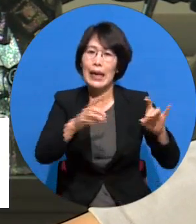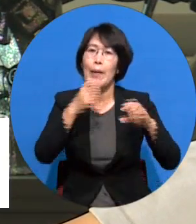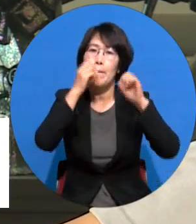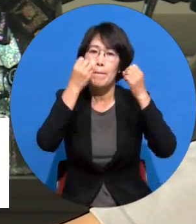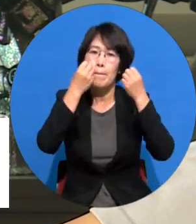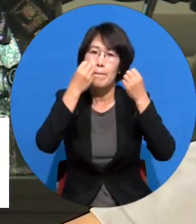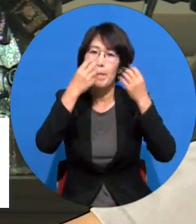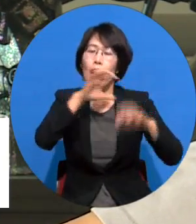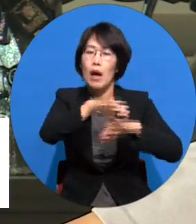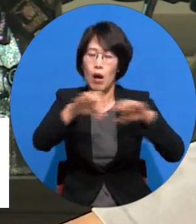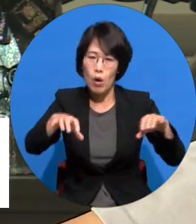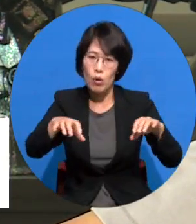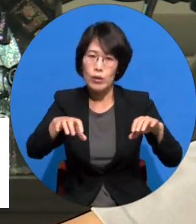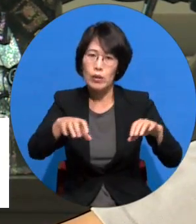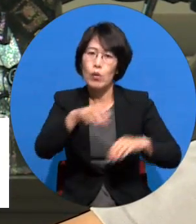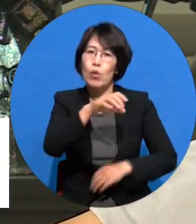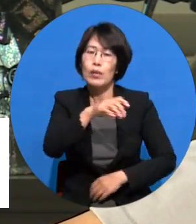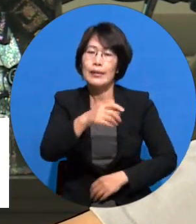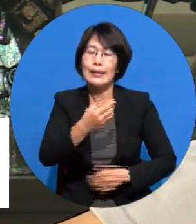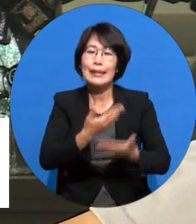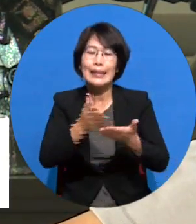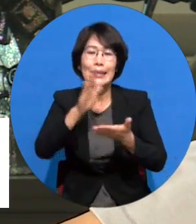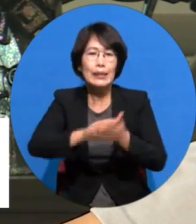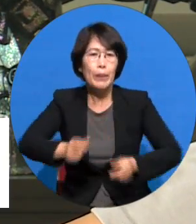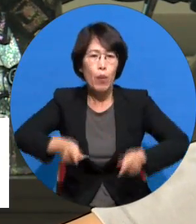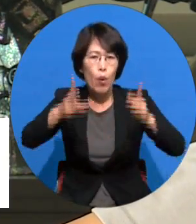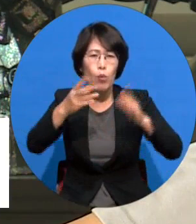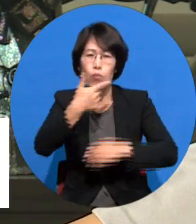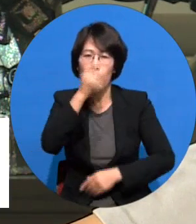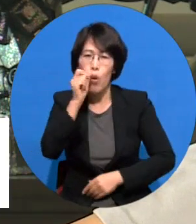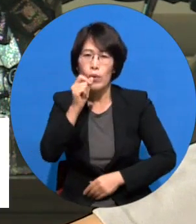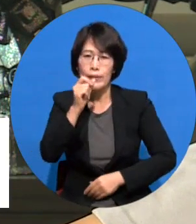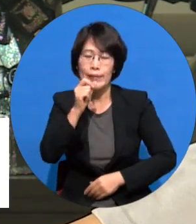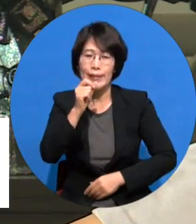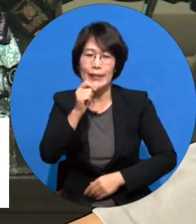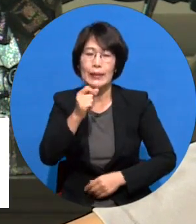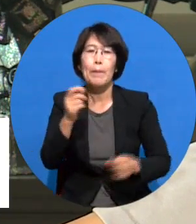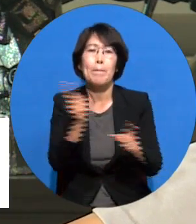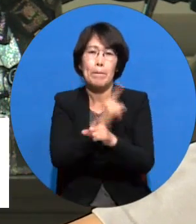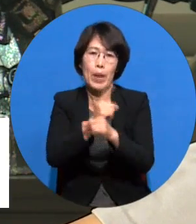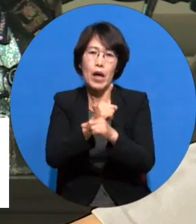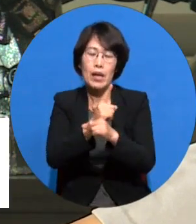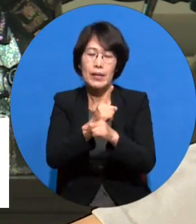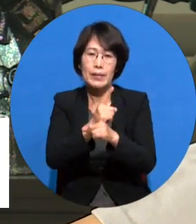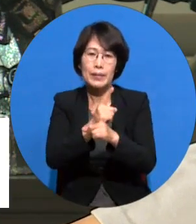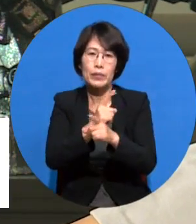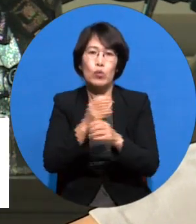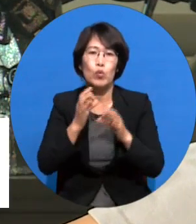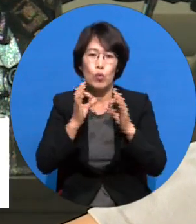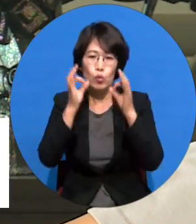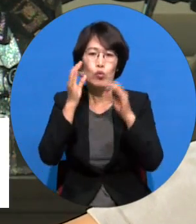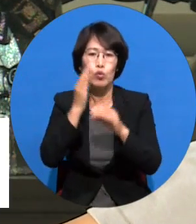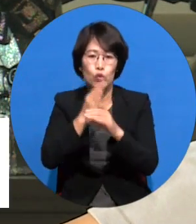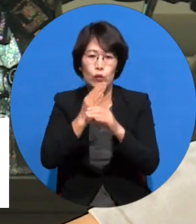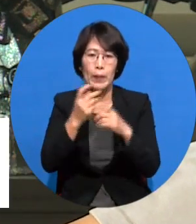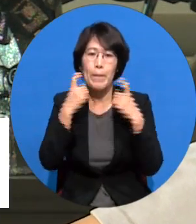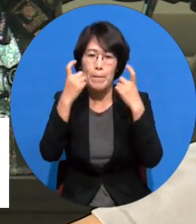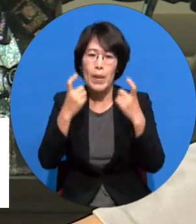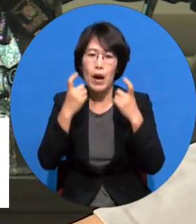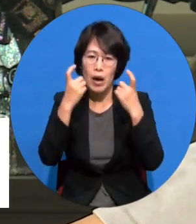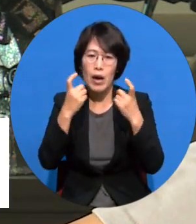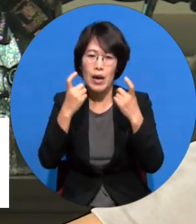마을이나 그런 데 좀 시설이나 미비한 것들도 같이 개선해 주면서 관광